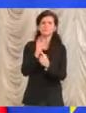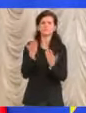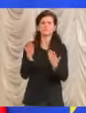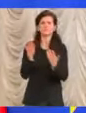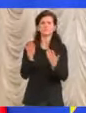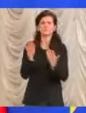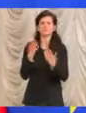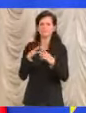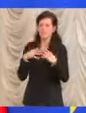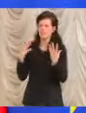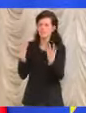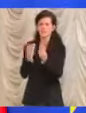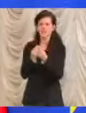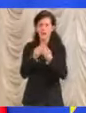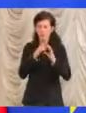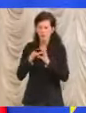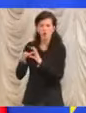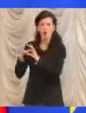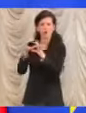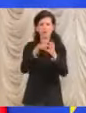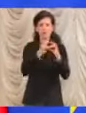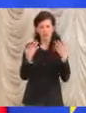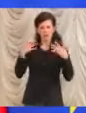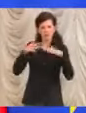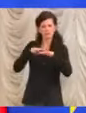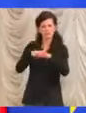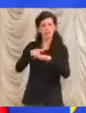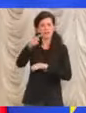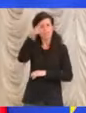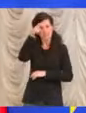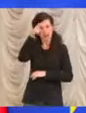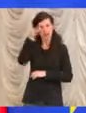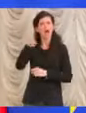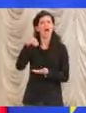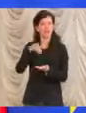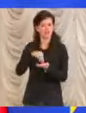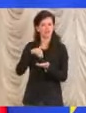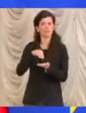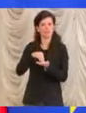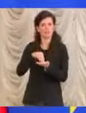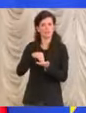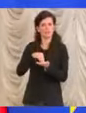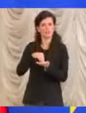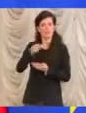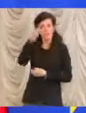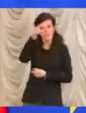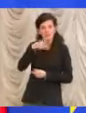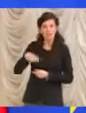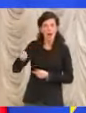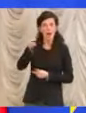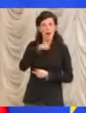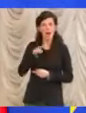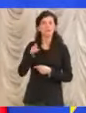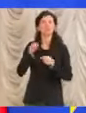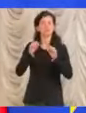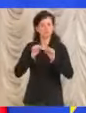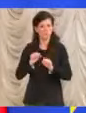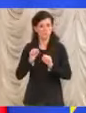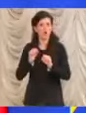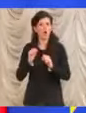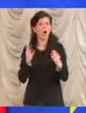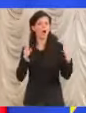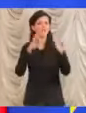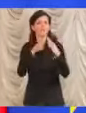insieme coordinato e integrato di stati che riescono a far fronte comune verso un nemico